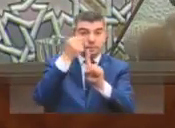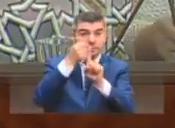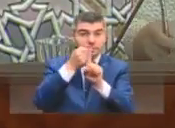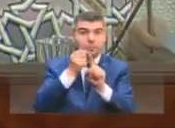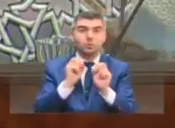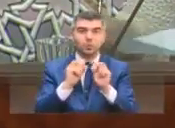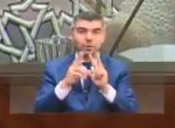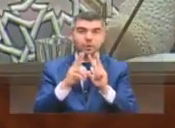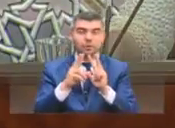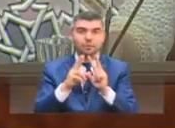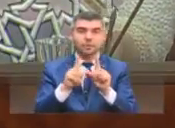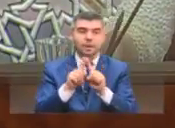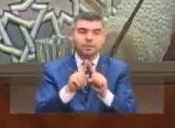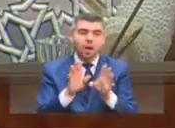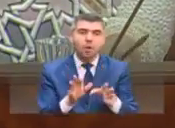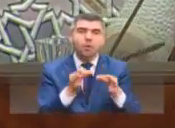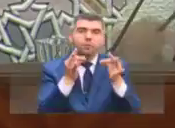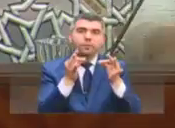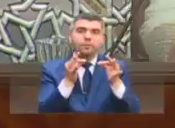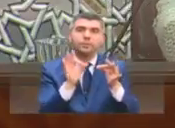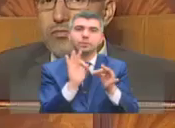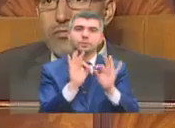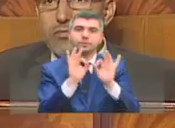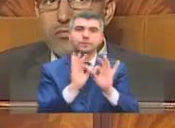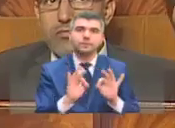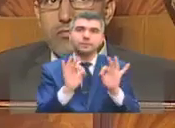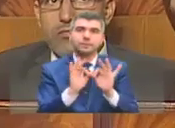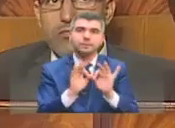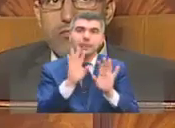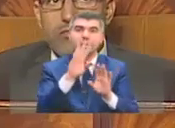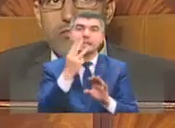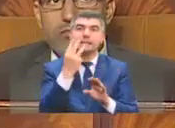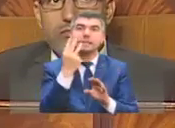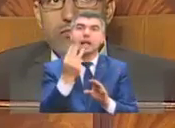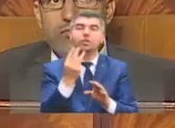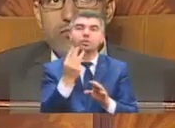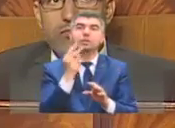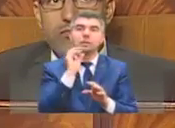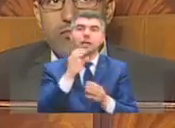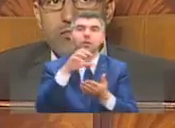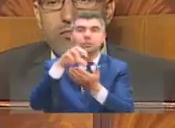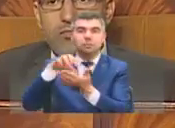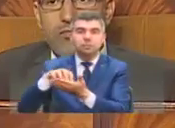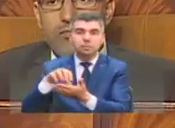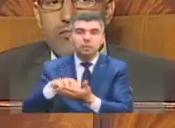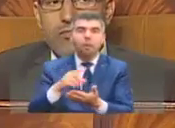ولكن العبرة بالنتائج. 13 دوار سيدة الوزيرة في تاكونيت كتوصل بستيرنا وحدة في الأسبوع.